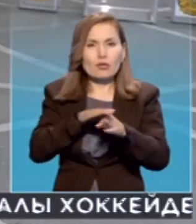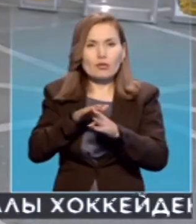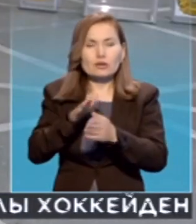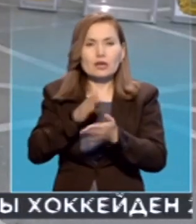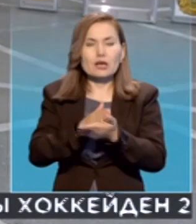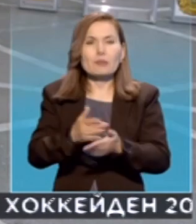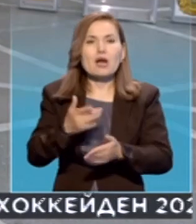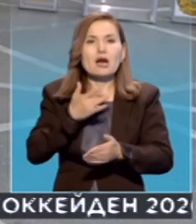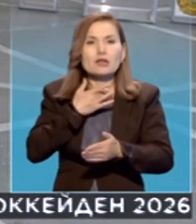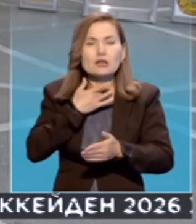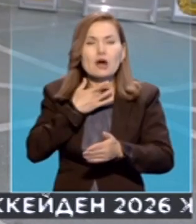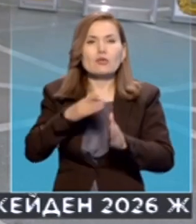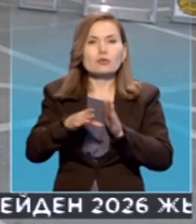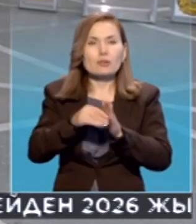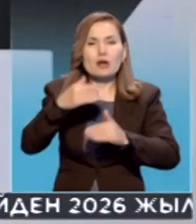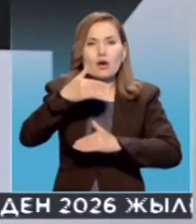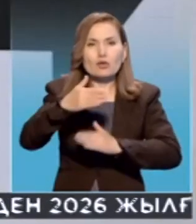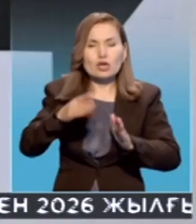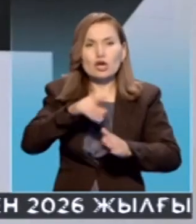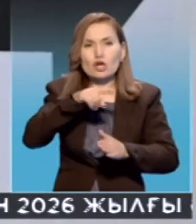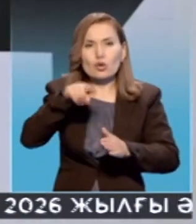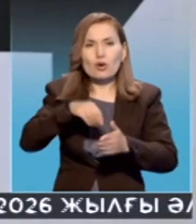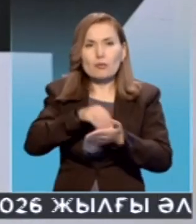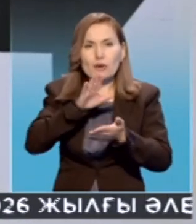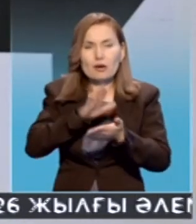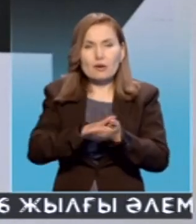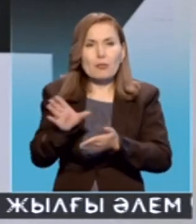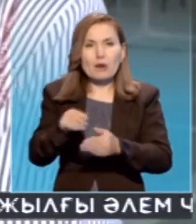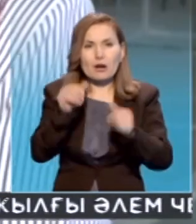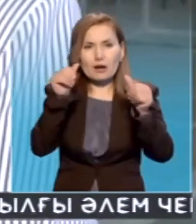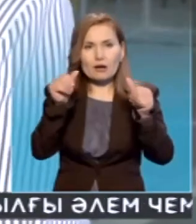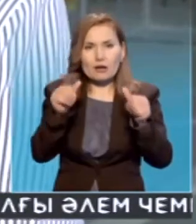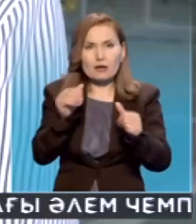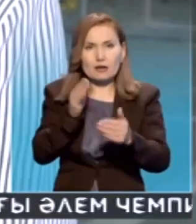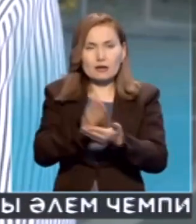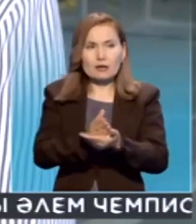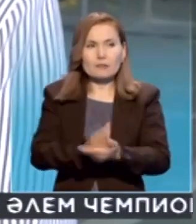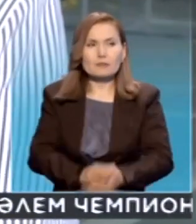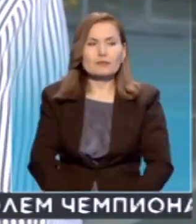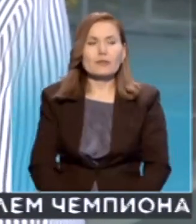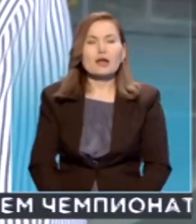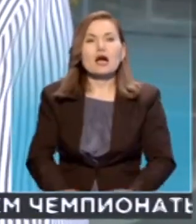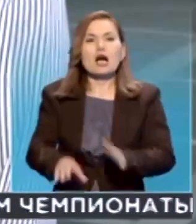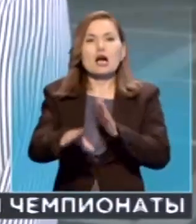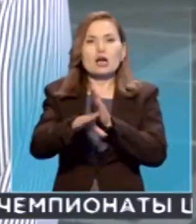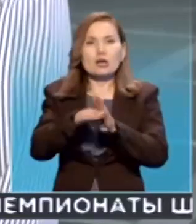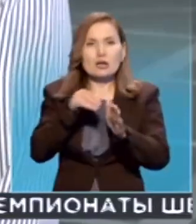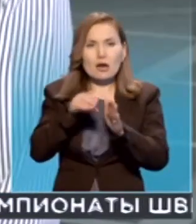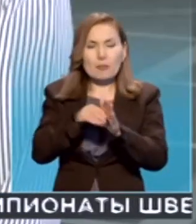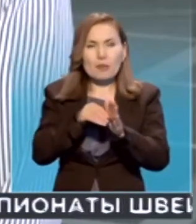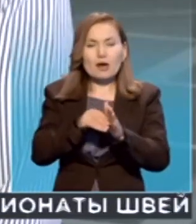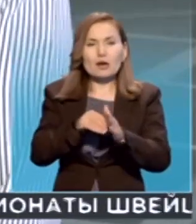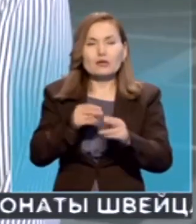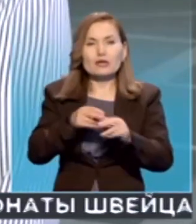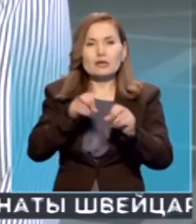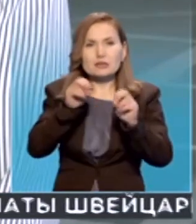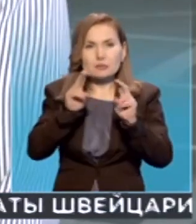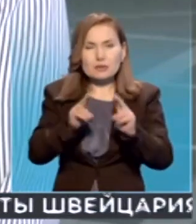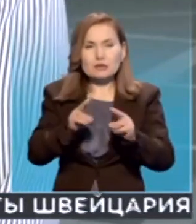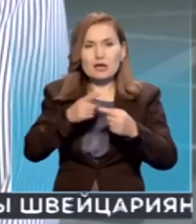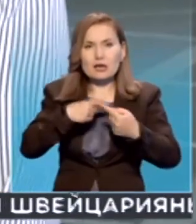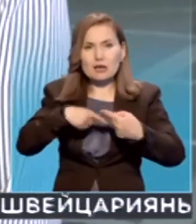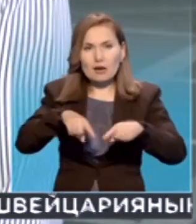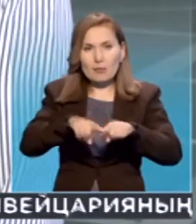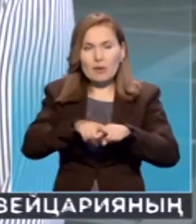Дауыс жәшіктері учаскенің нөмірі жазылған, белгілер ілінген. Референдум бойынша учаскелік комиссия арнайы оқудан өттік,